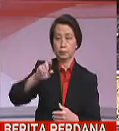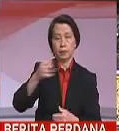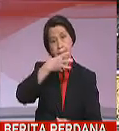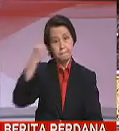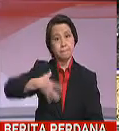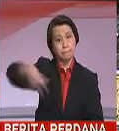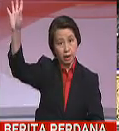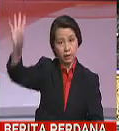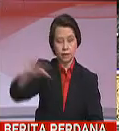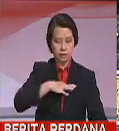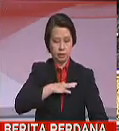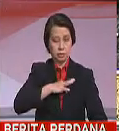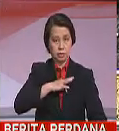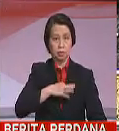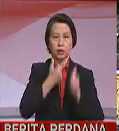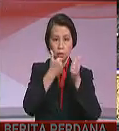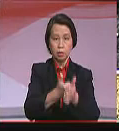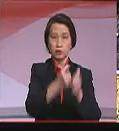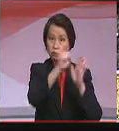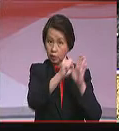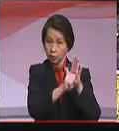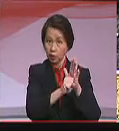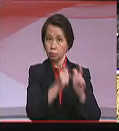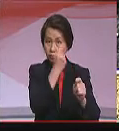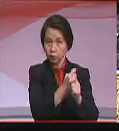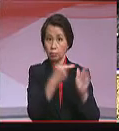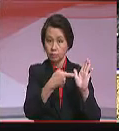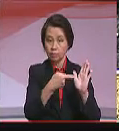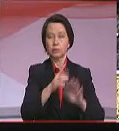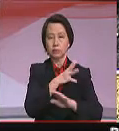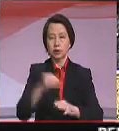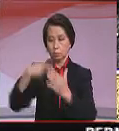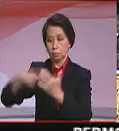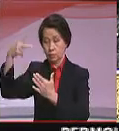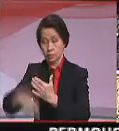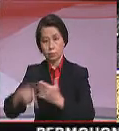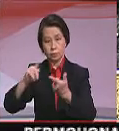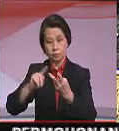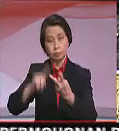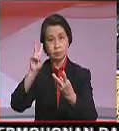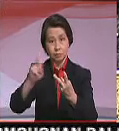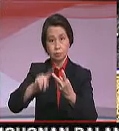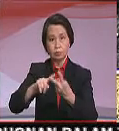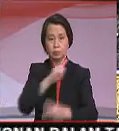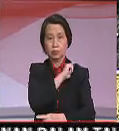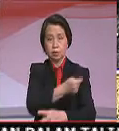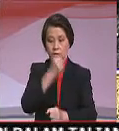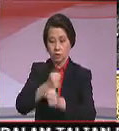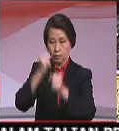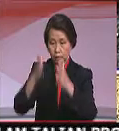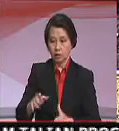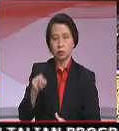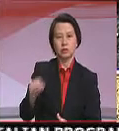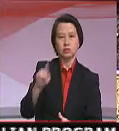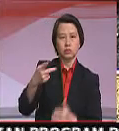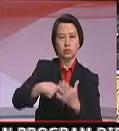sukarela tertakluk kepada syarat-syarat tertentu yang ditetapkan. Manakala program dikalibrasi tenaga kerja pula merupakan